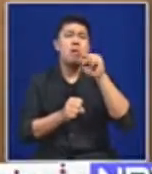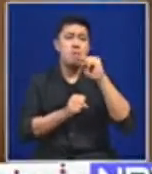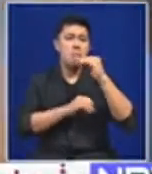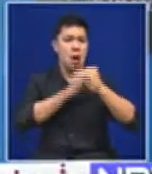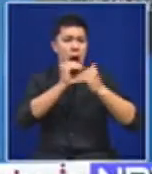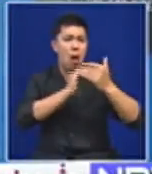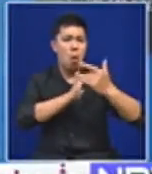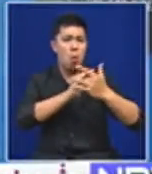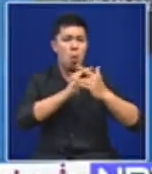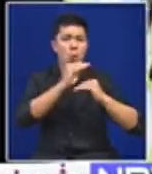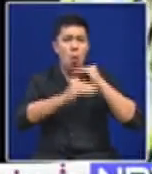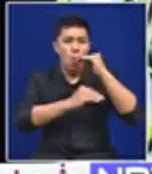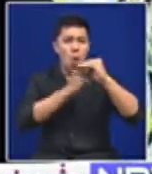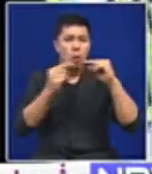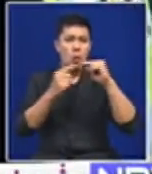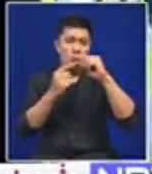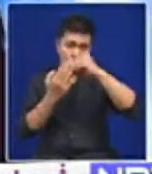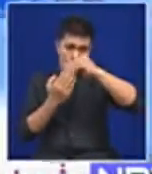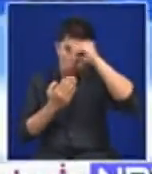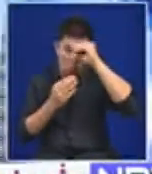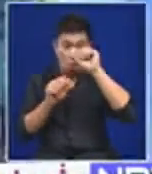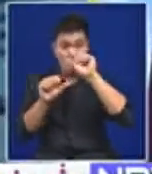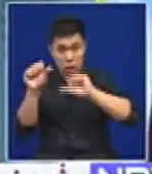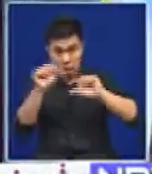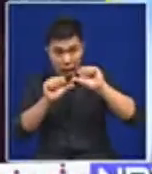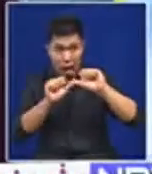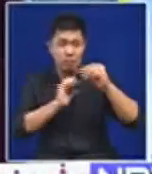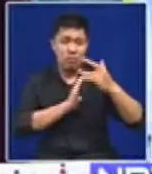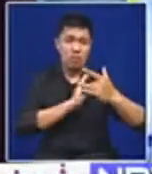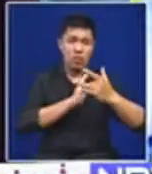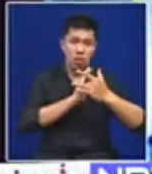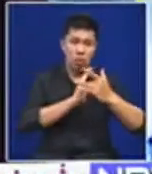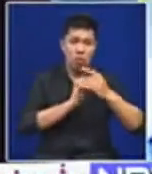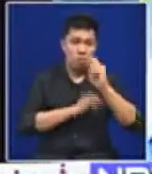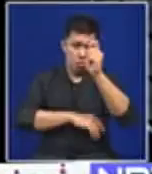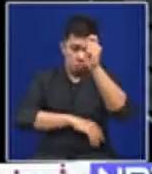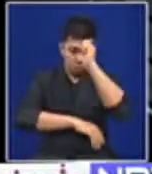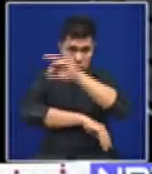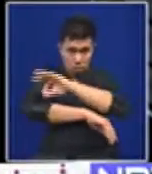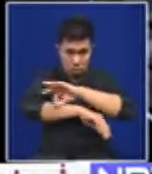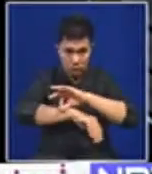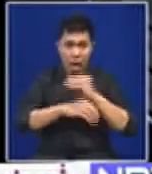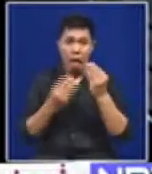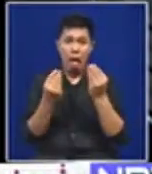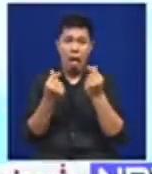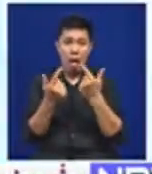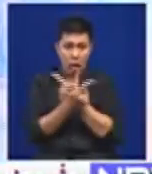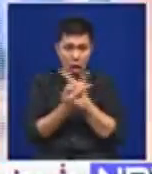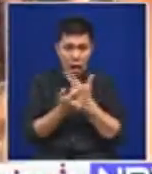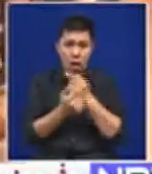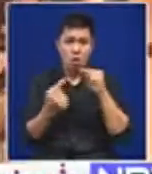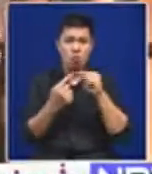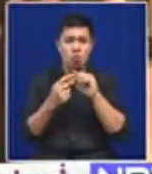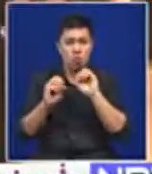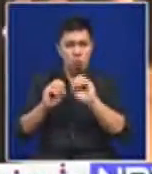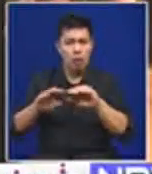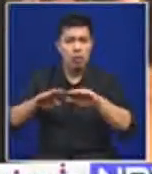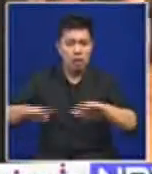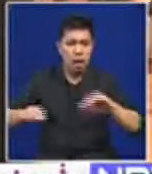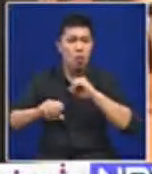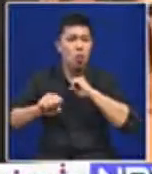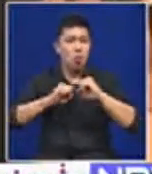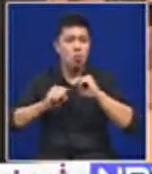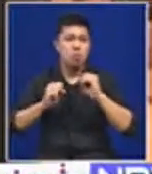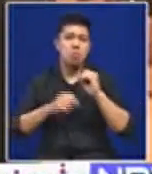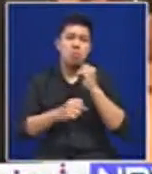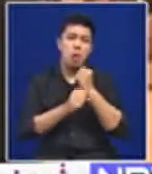ยีก้าวหน้าการศึกษาด้านวิทยาศาสตร์เทคโนโลยีวิศวกรรมคณิตศาสตร์โดยเน้นกลุ่มเยาวชนและผู้ประกอบการรุ่น